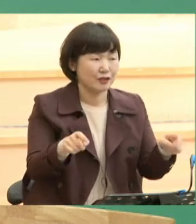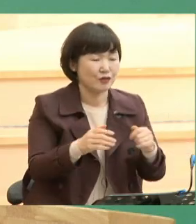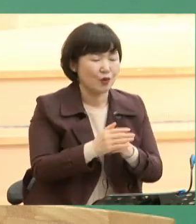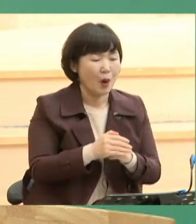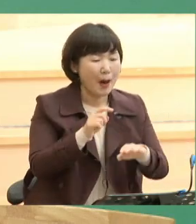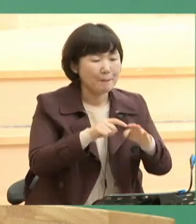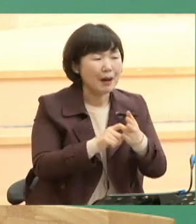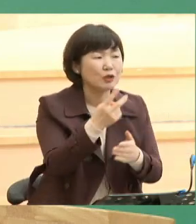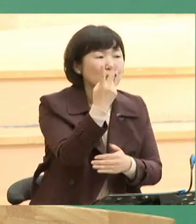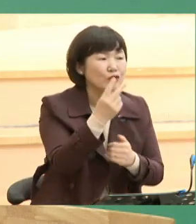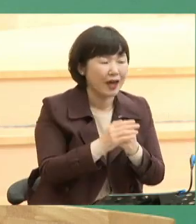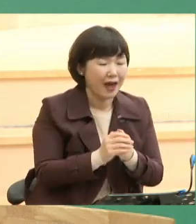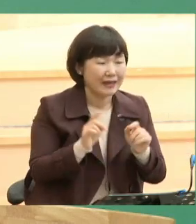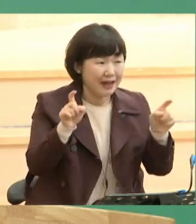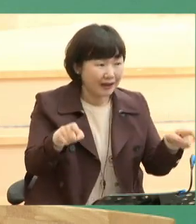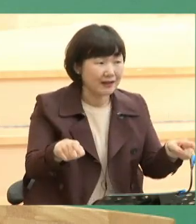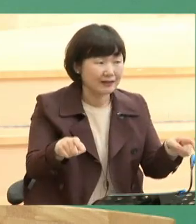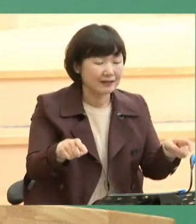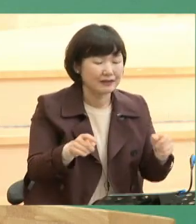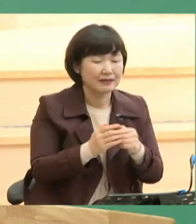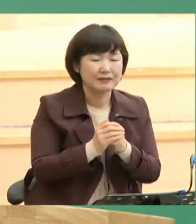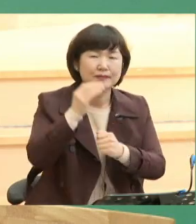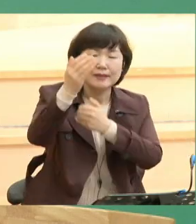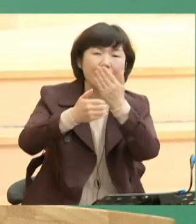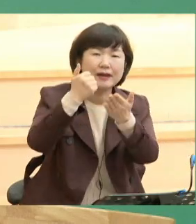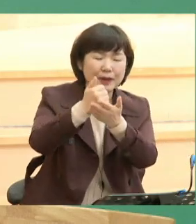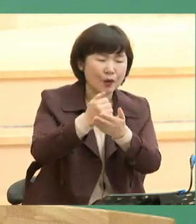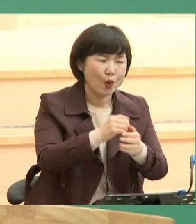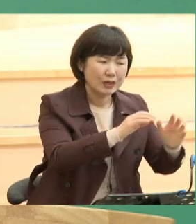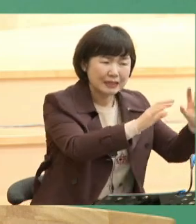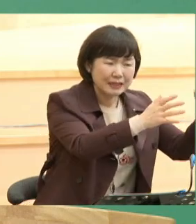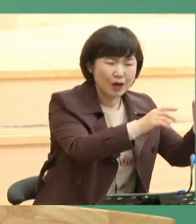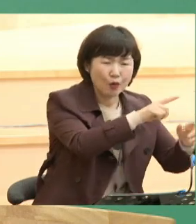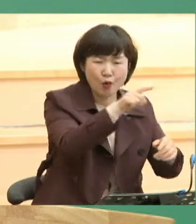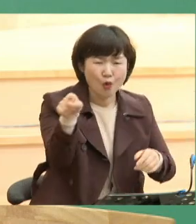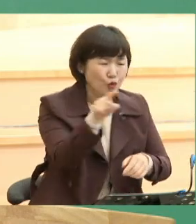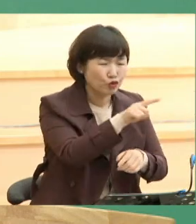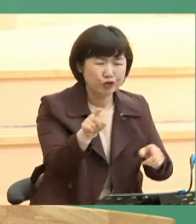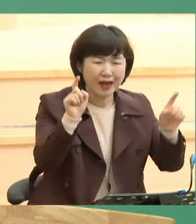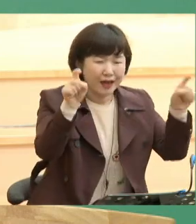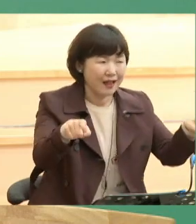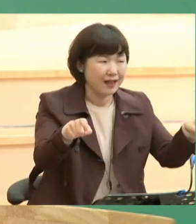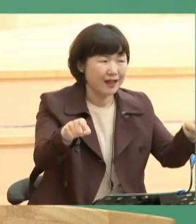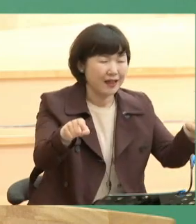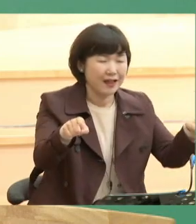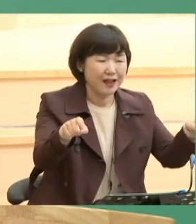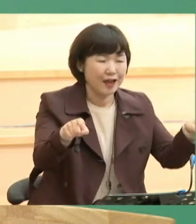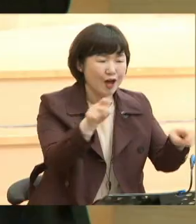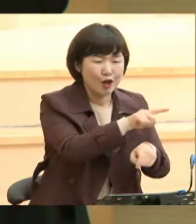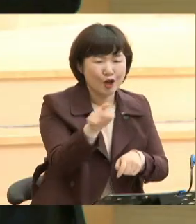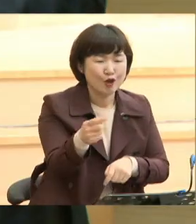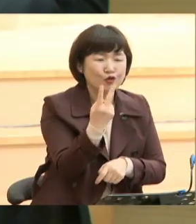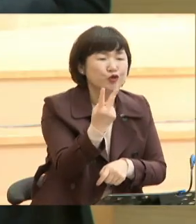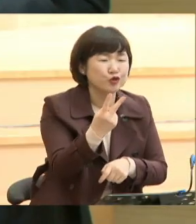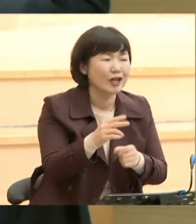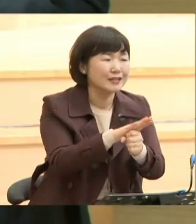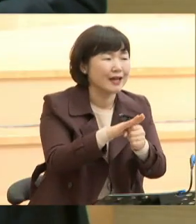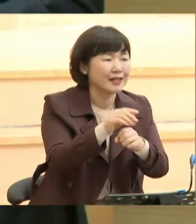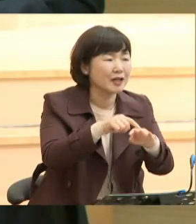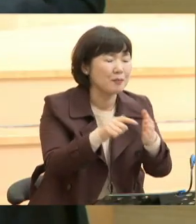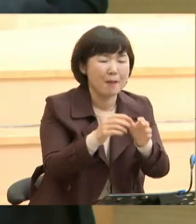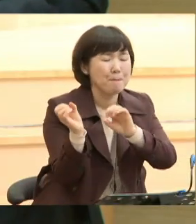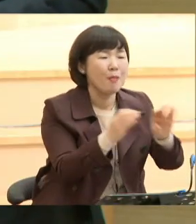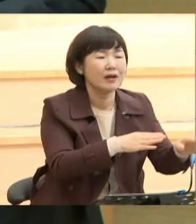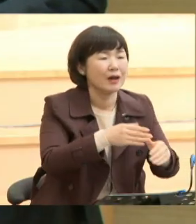마음 양다리 그러니까 하나님과 세상 둘 다를 붙잡으려고 하는 이중적인 마음을 버리라고 그렇게 말하는